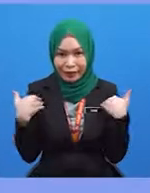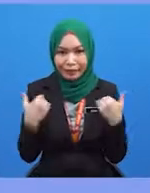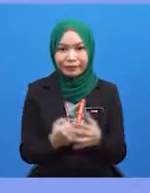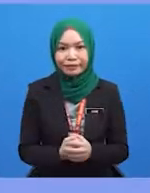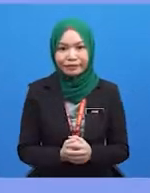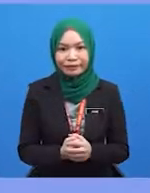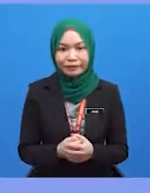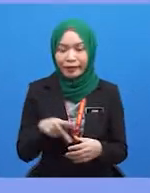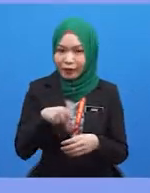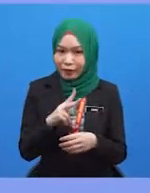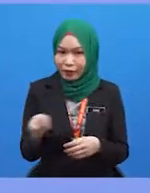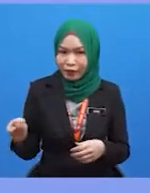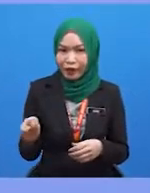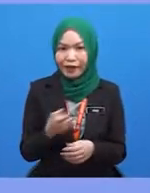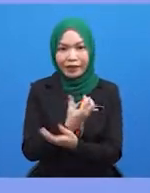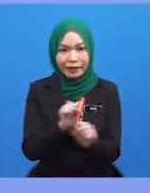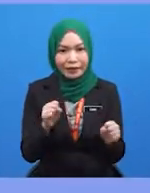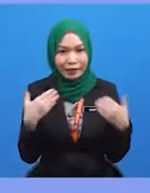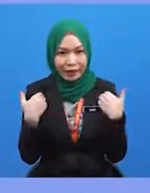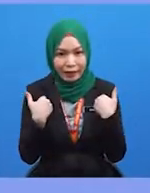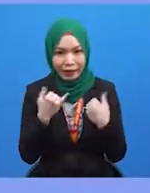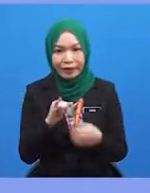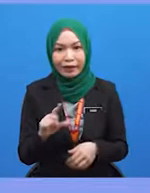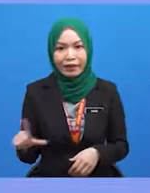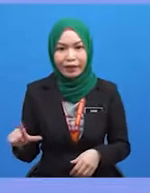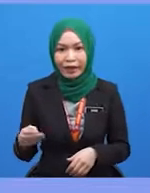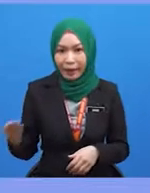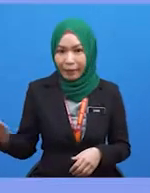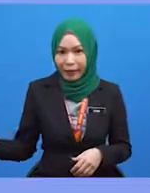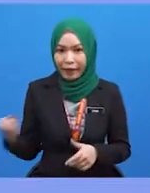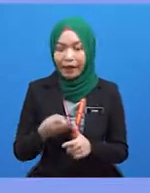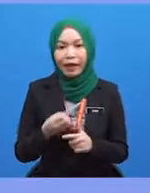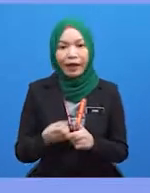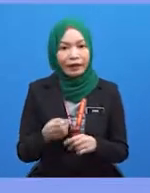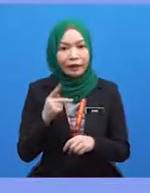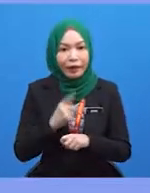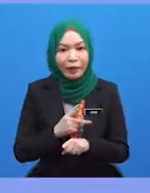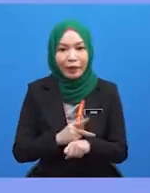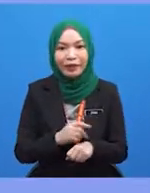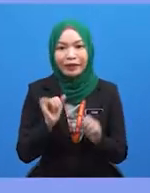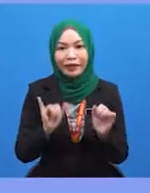Produk sedia ada ialah barang atau perkhidmatan yang sedang dijual di